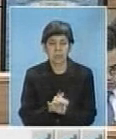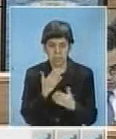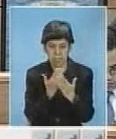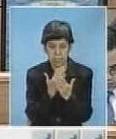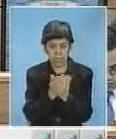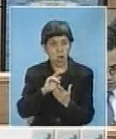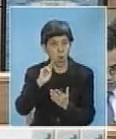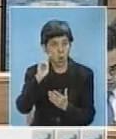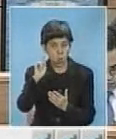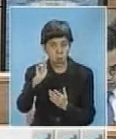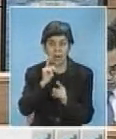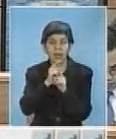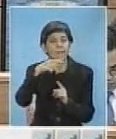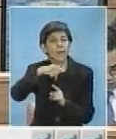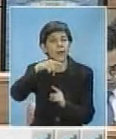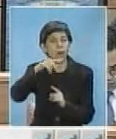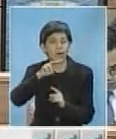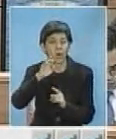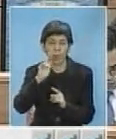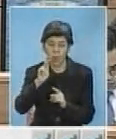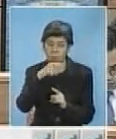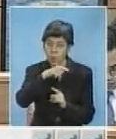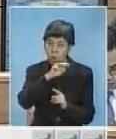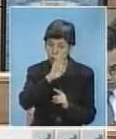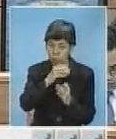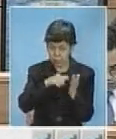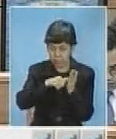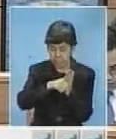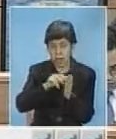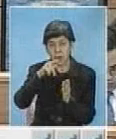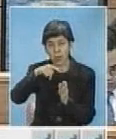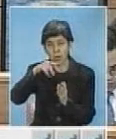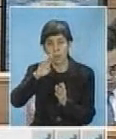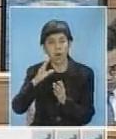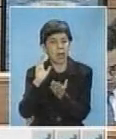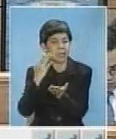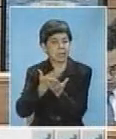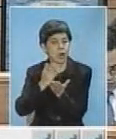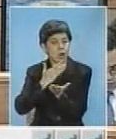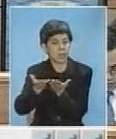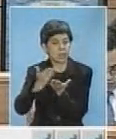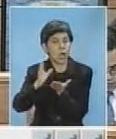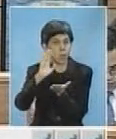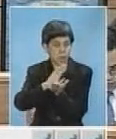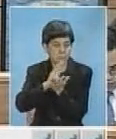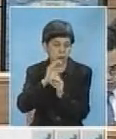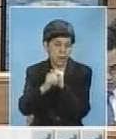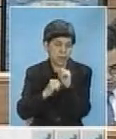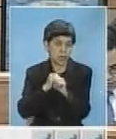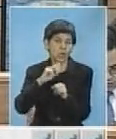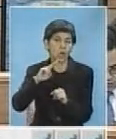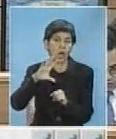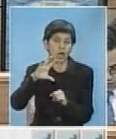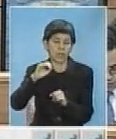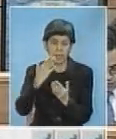านเงินกู้ตามพ.ร.บ.หนี้สาธารณะและพ.ร.บ.งบประมาณในงบประมาณปีปัจจุบันคือปี2515